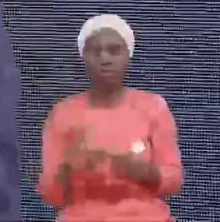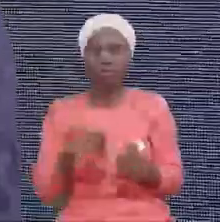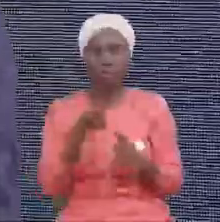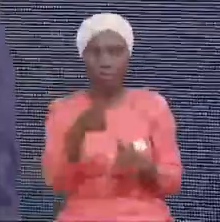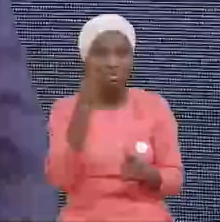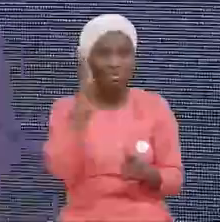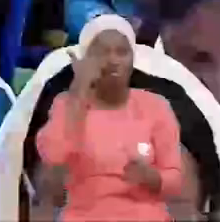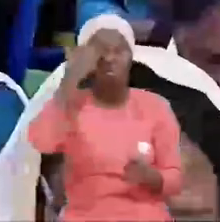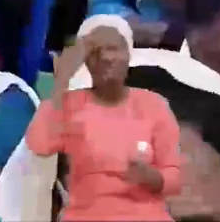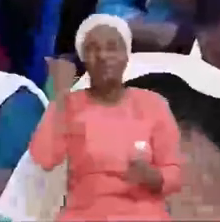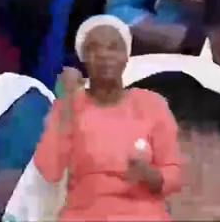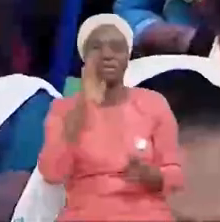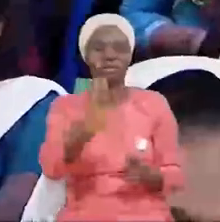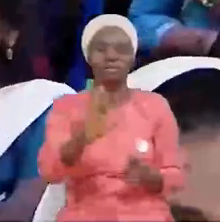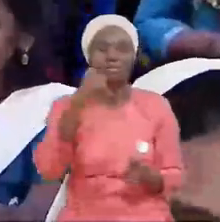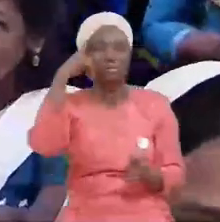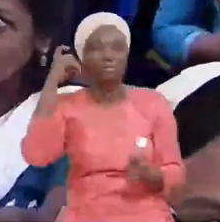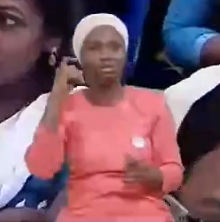sommet.